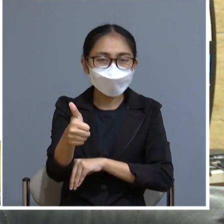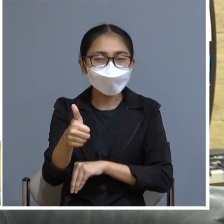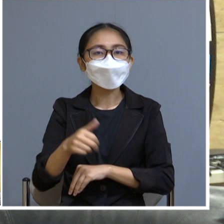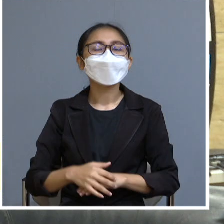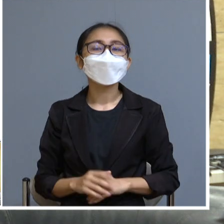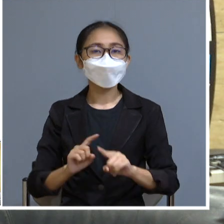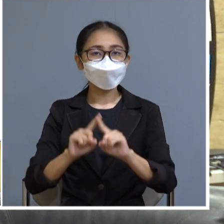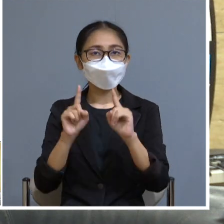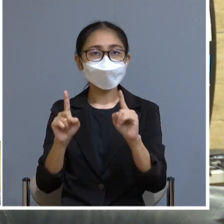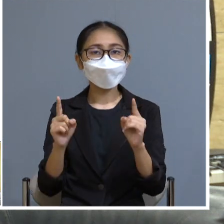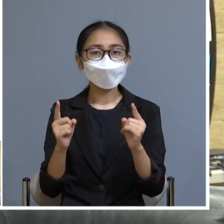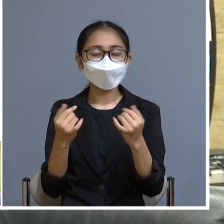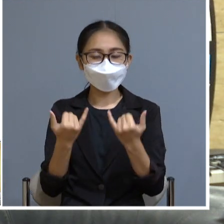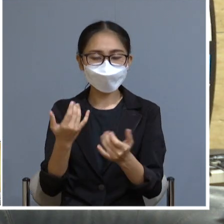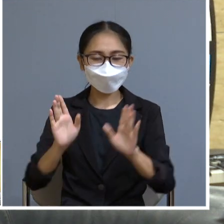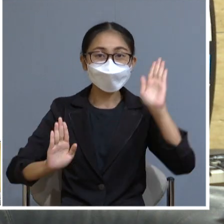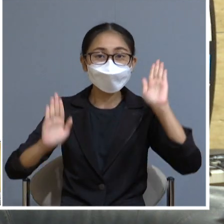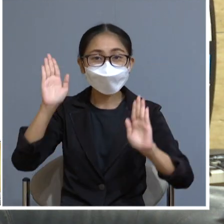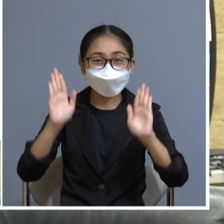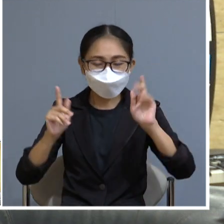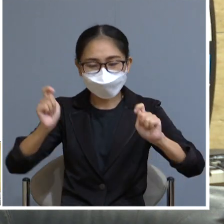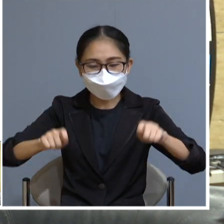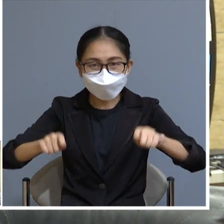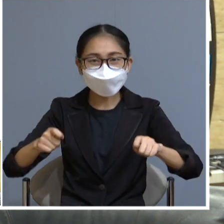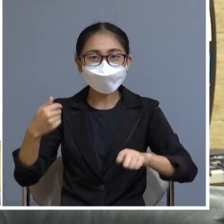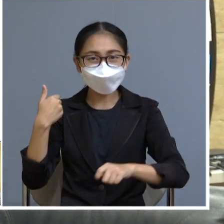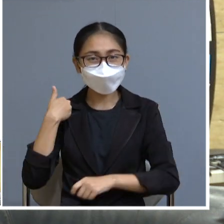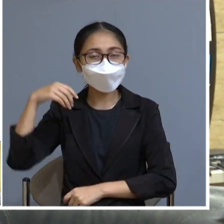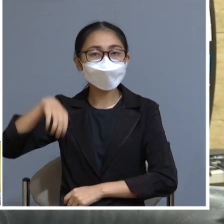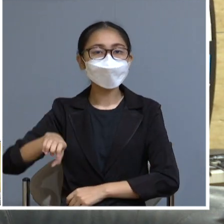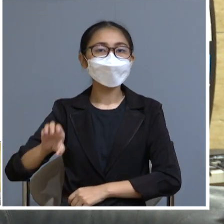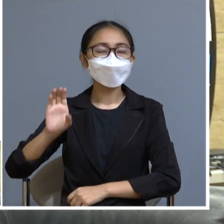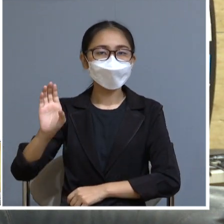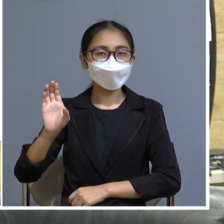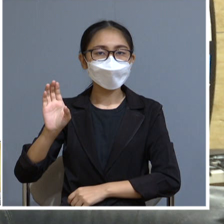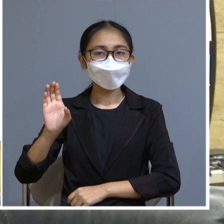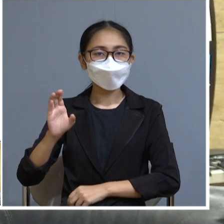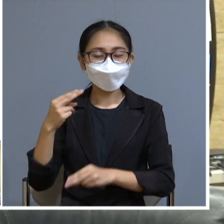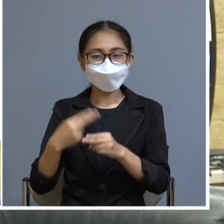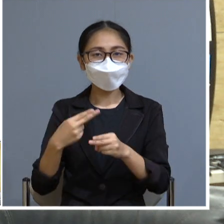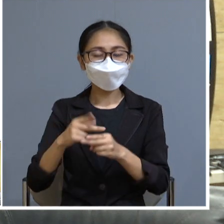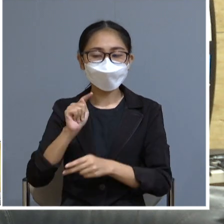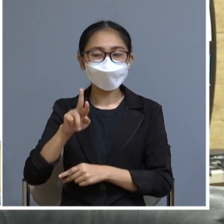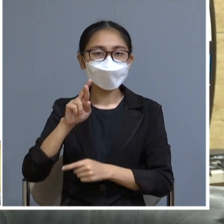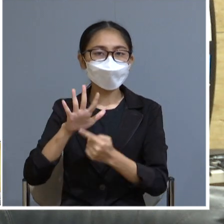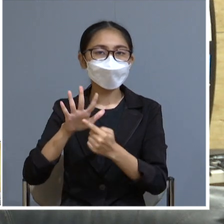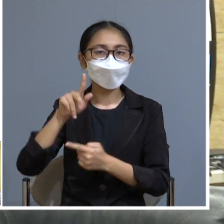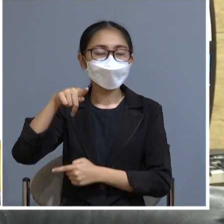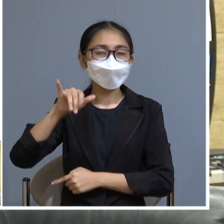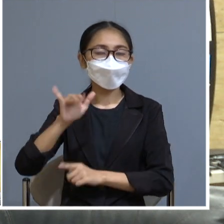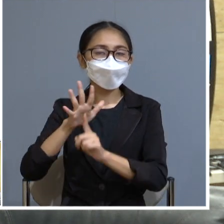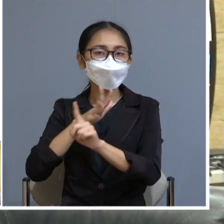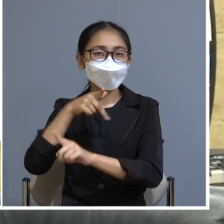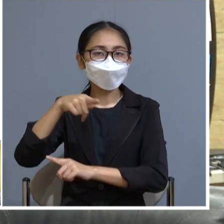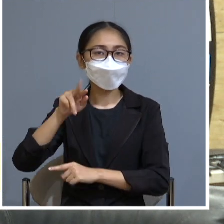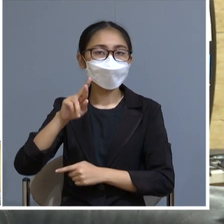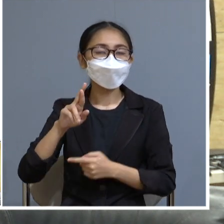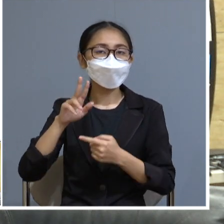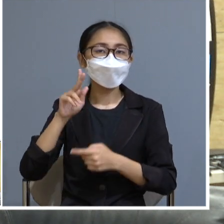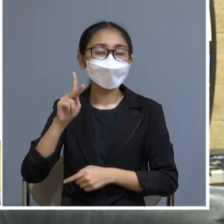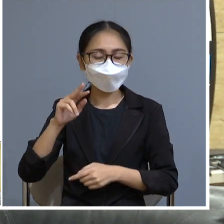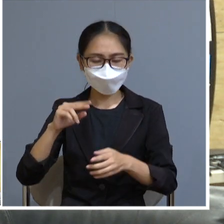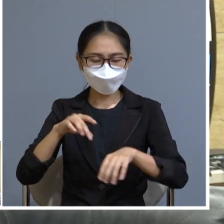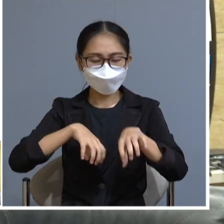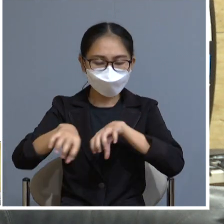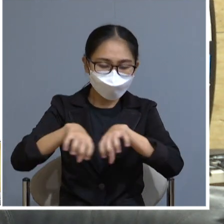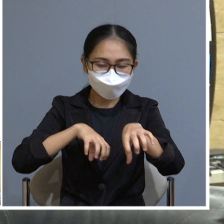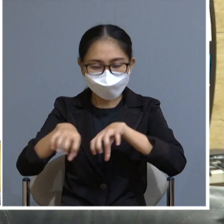บ